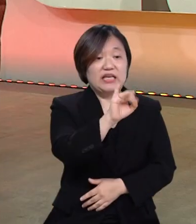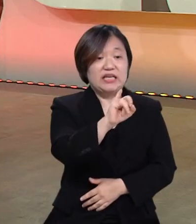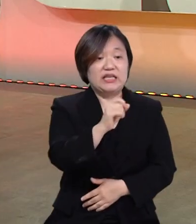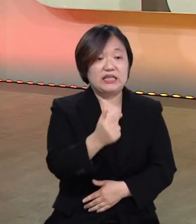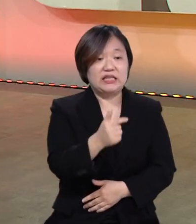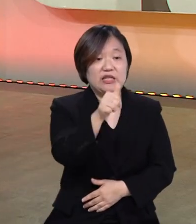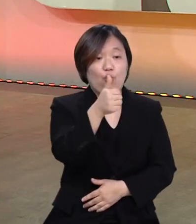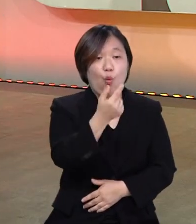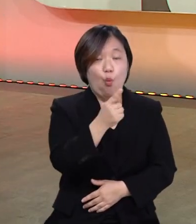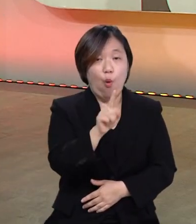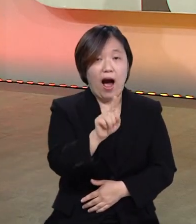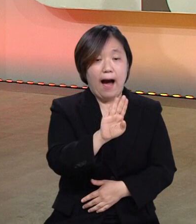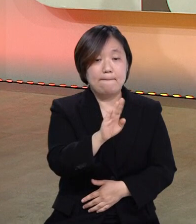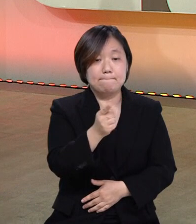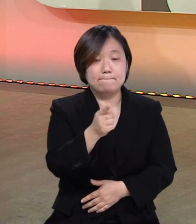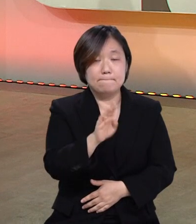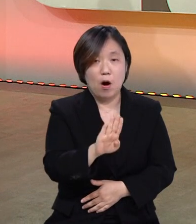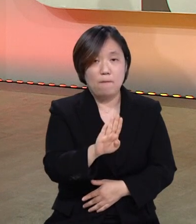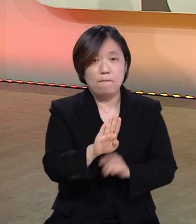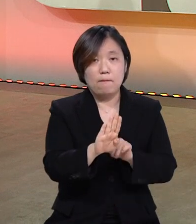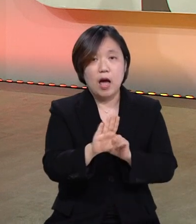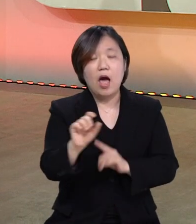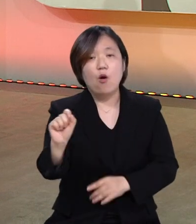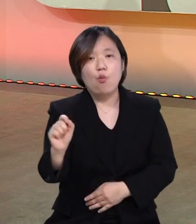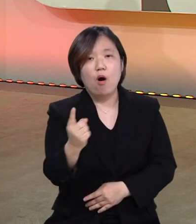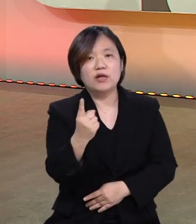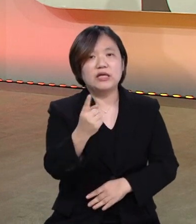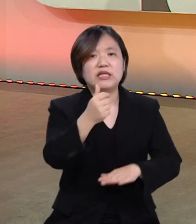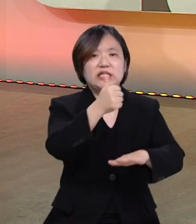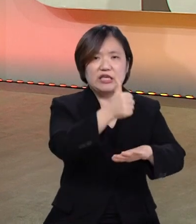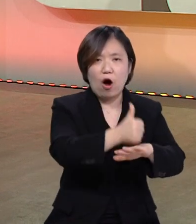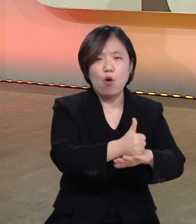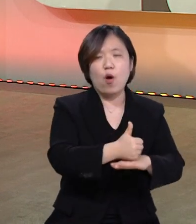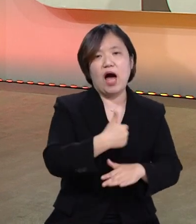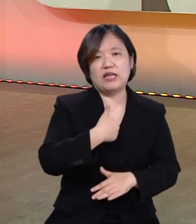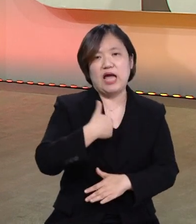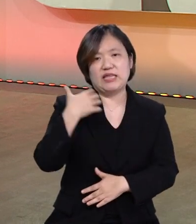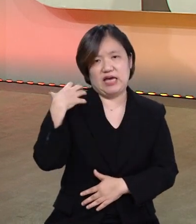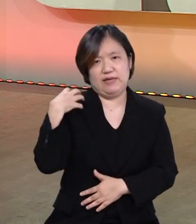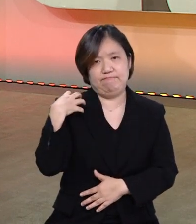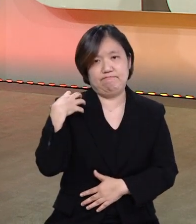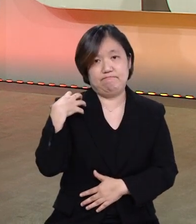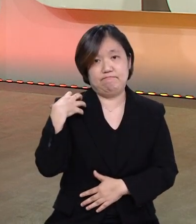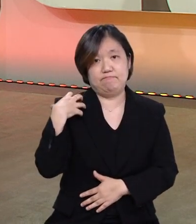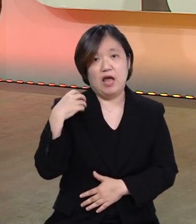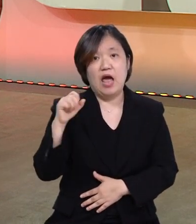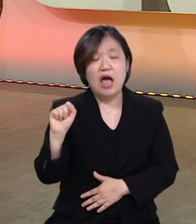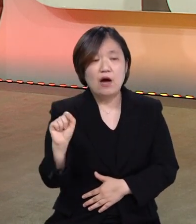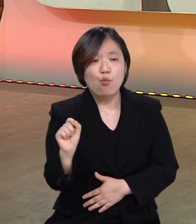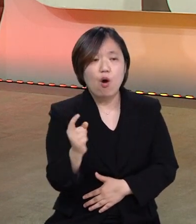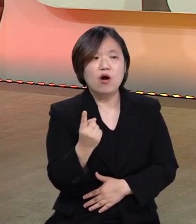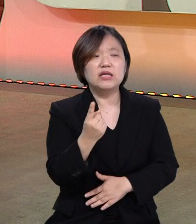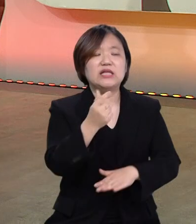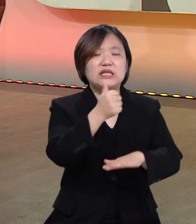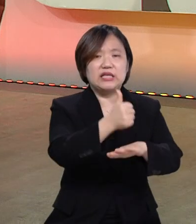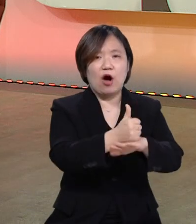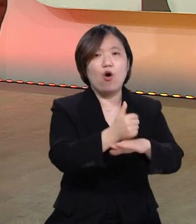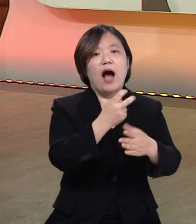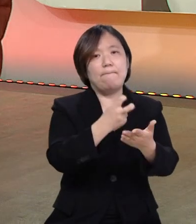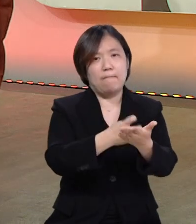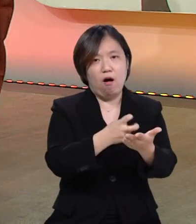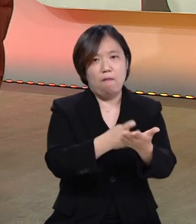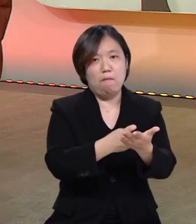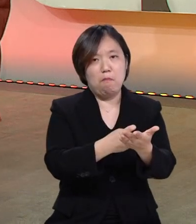지은 원인에 의해서 그 결과를 받는다 인과법 이념법 다 똑같은 말입니다 여러분